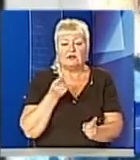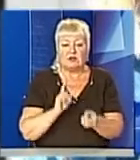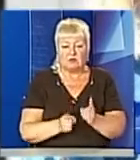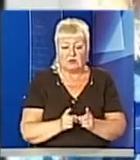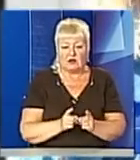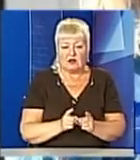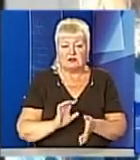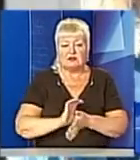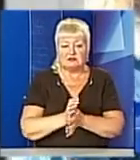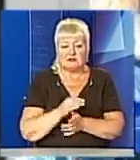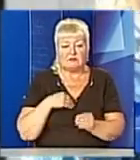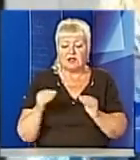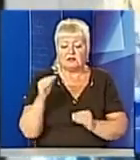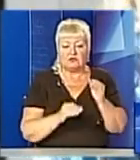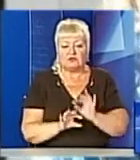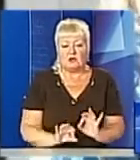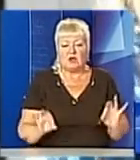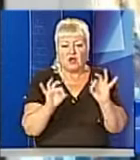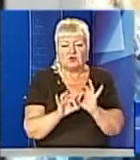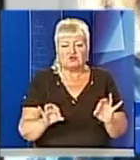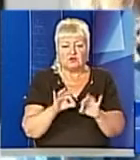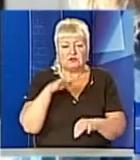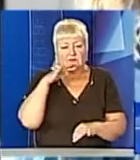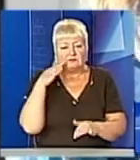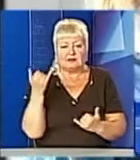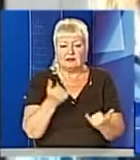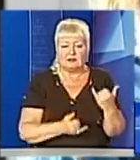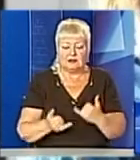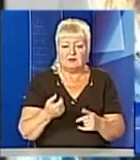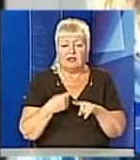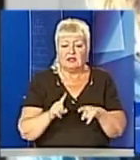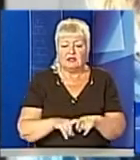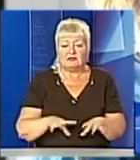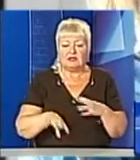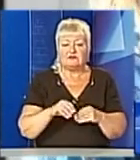тобто ми не додаємо ніяких консервантів, ніяких барвників. Це все є